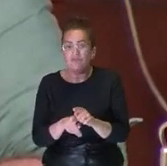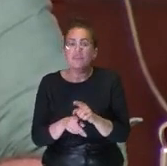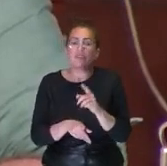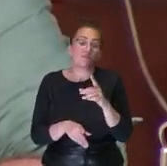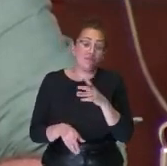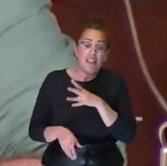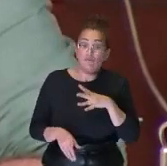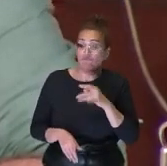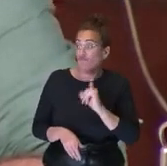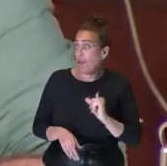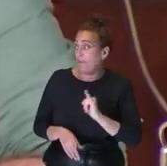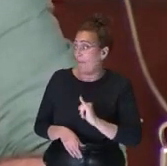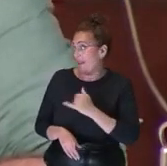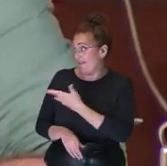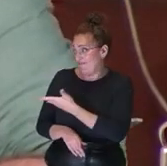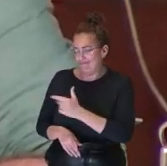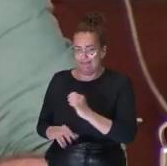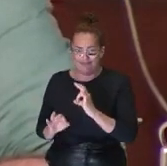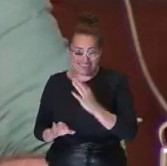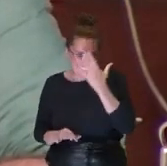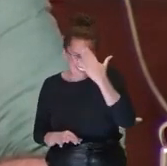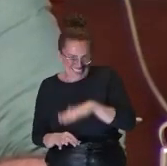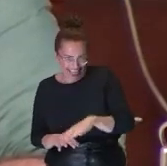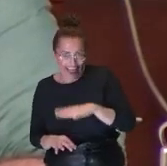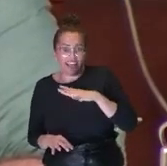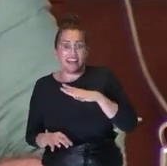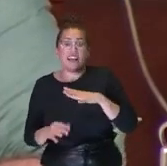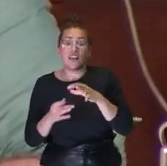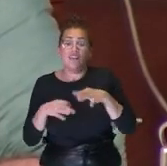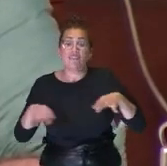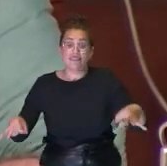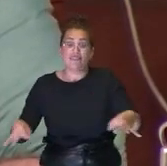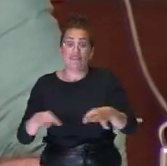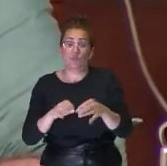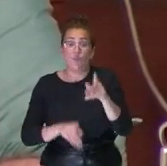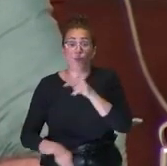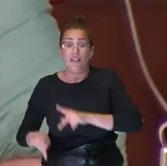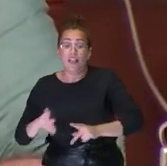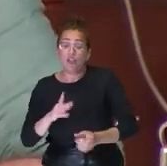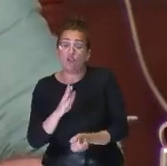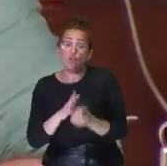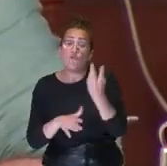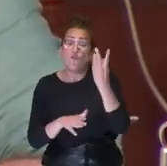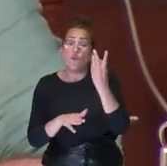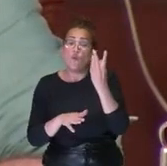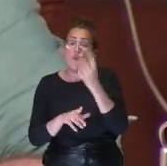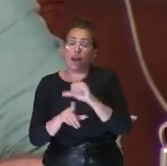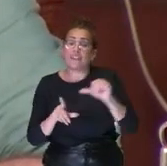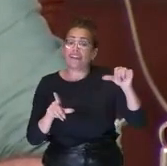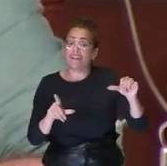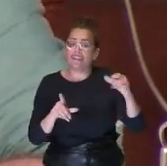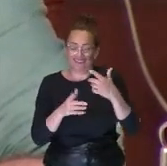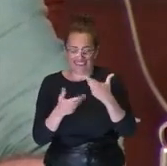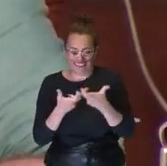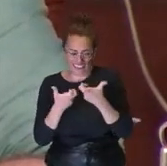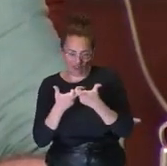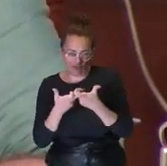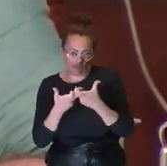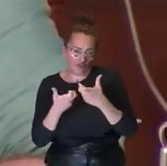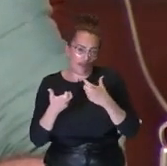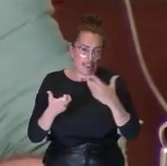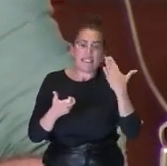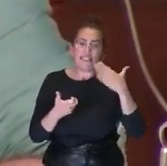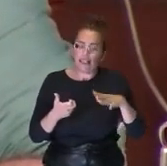c'est la question du foncier, avec un conventionnement avec l'EPF Nouvelle-Aquitaine sur l'ensemble de la ville hors périmètre